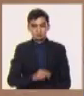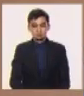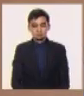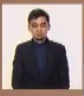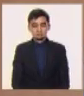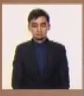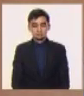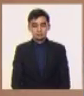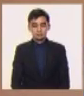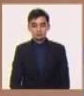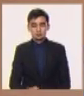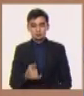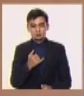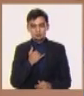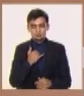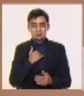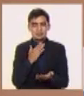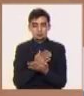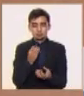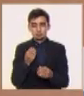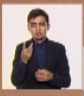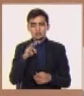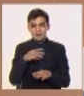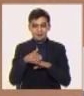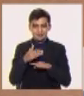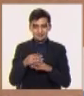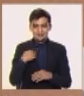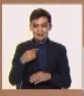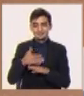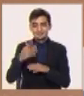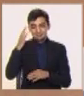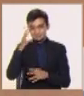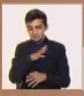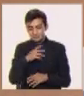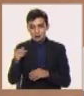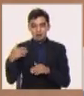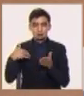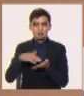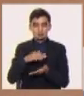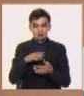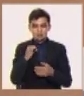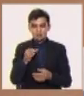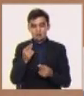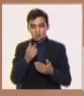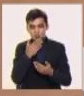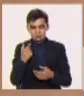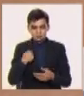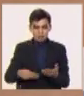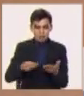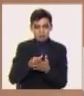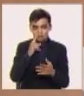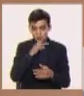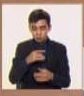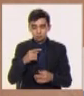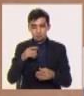У меня действующие 2 кредита. Банк отказал мне в кредитовании. Но нету денег, понимаете, мы не отказываемся их